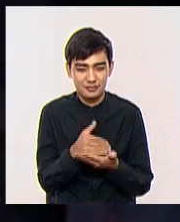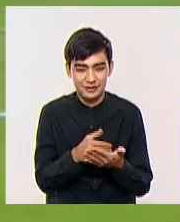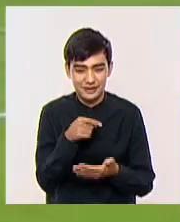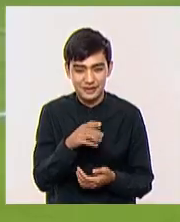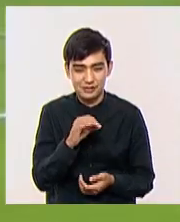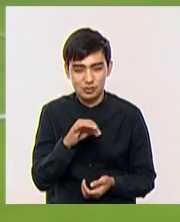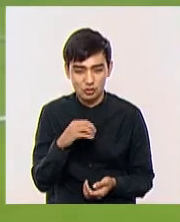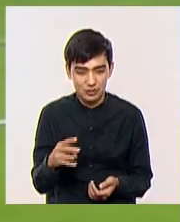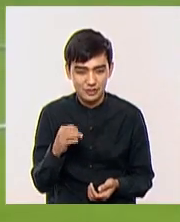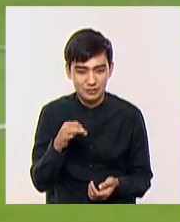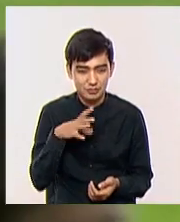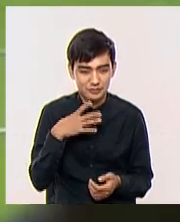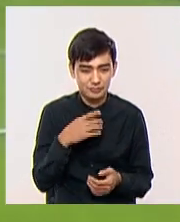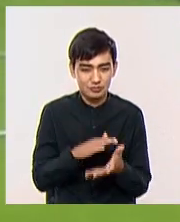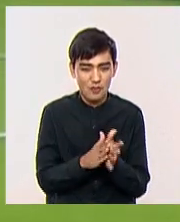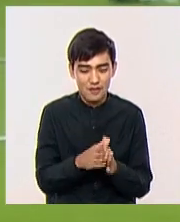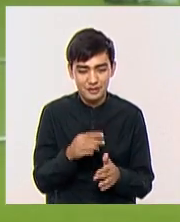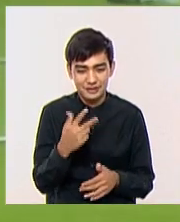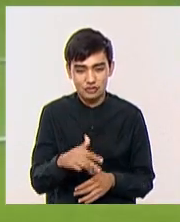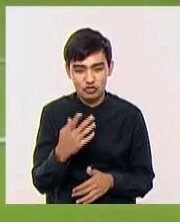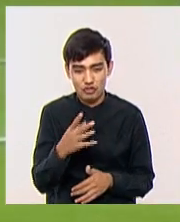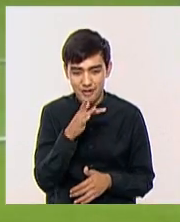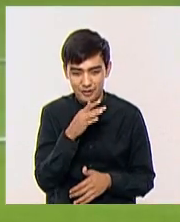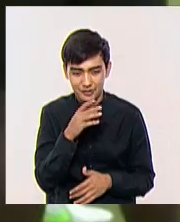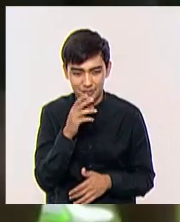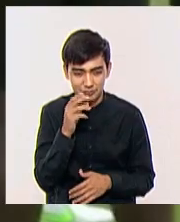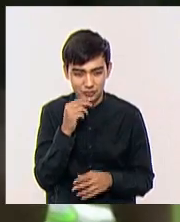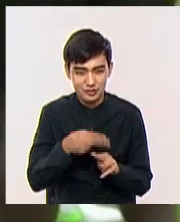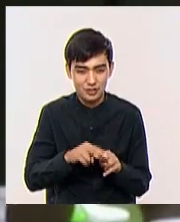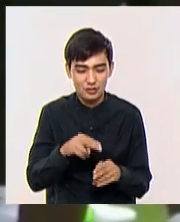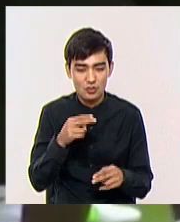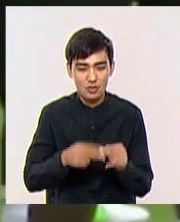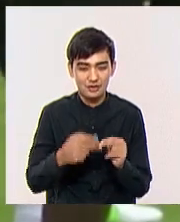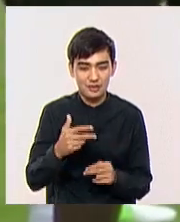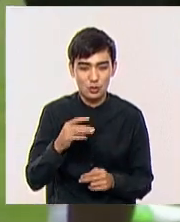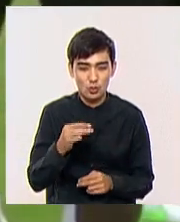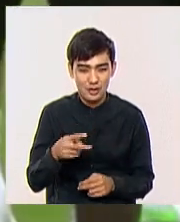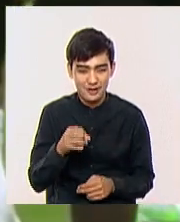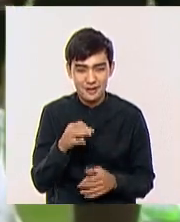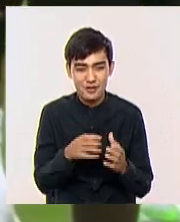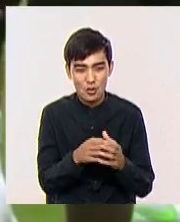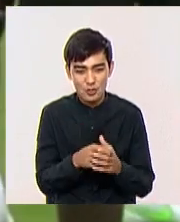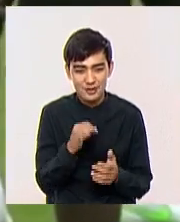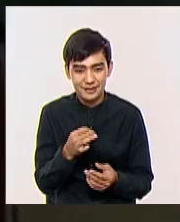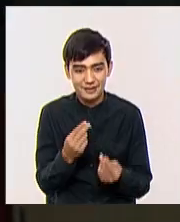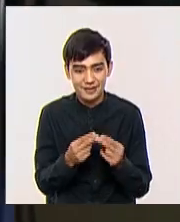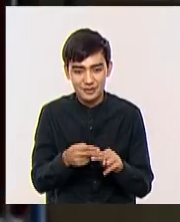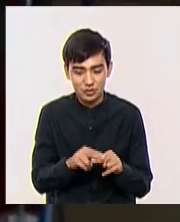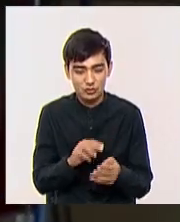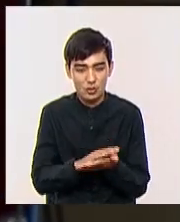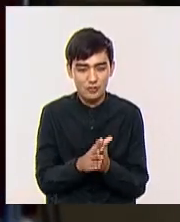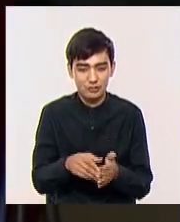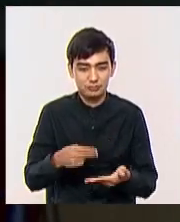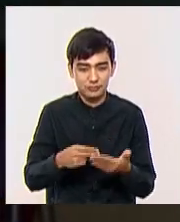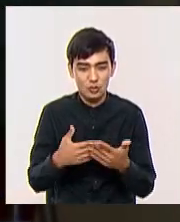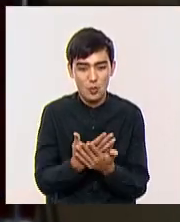сезона. Предыдущий контракт 34-летнего аргентинца завершился 30 июня. Клуб и игрок достигли договоренности о